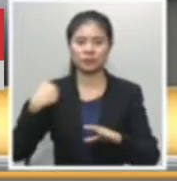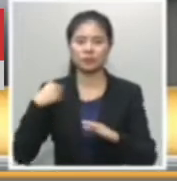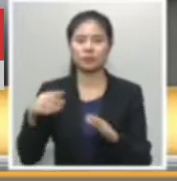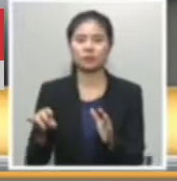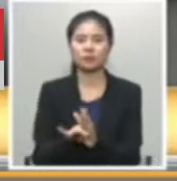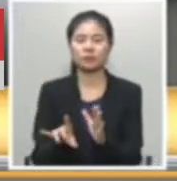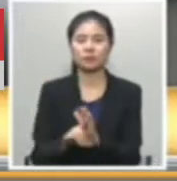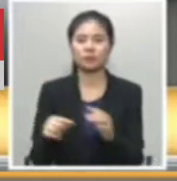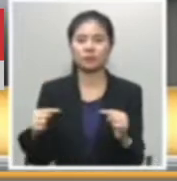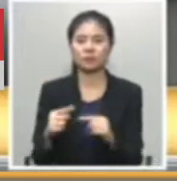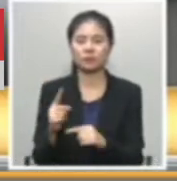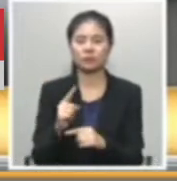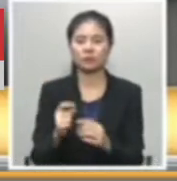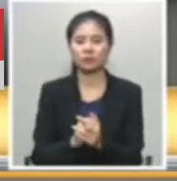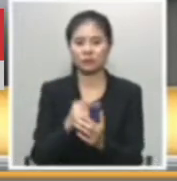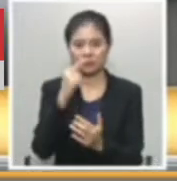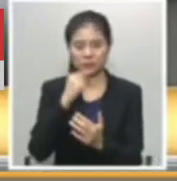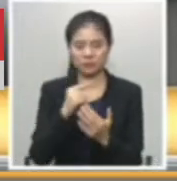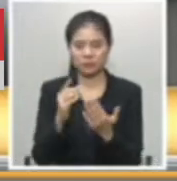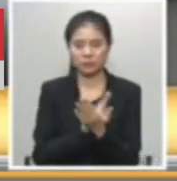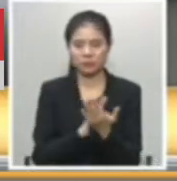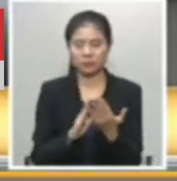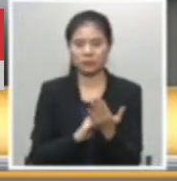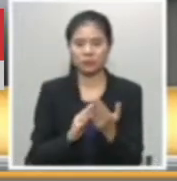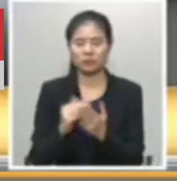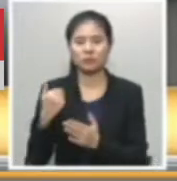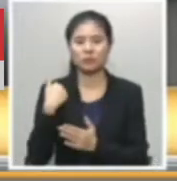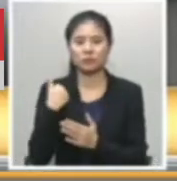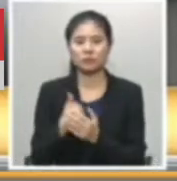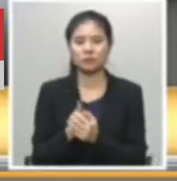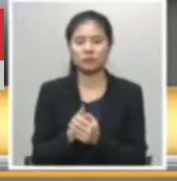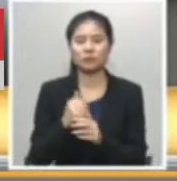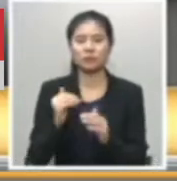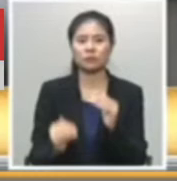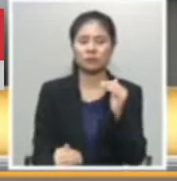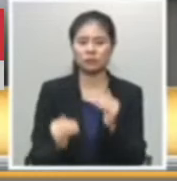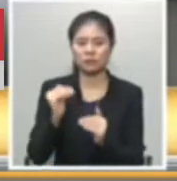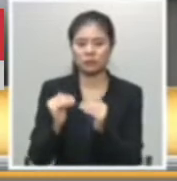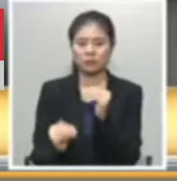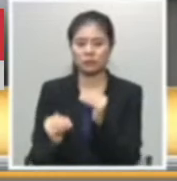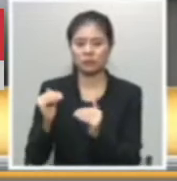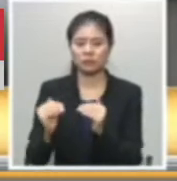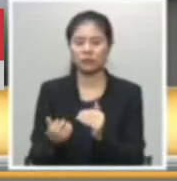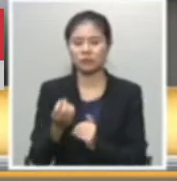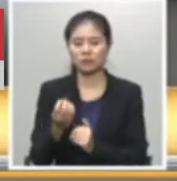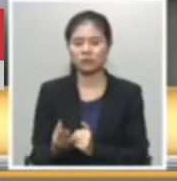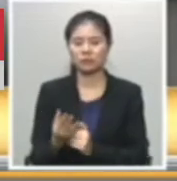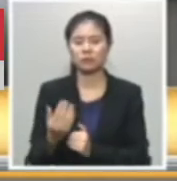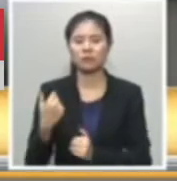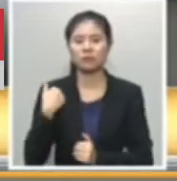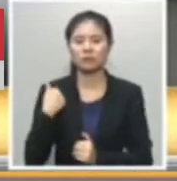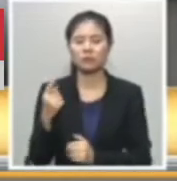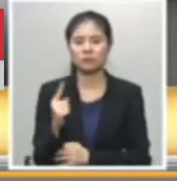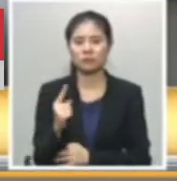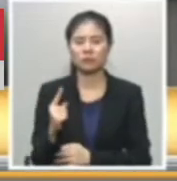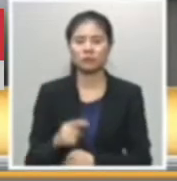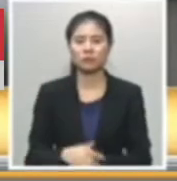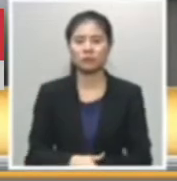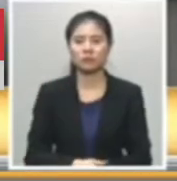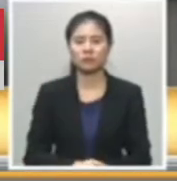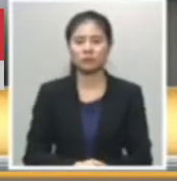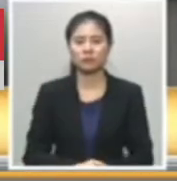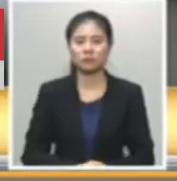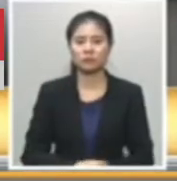ครับประเทศไทยนั้นถือว่าเป็นประเทศที่มีอัตราความเหลื่อมล้ำสูงที่สุดในโลกครับเดี๋ยว